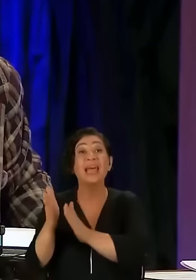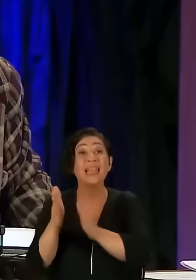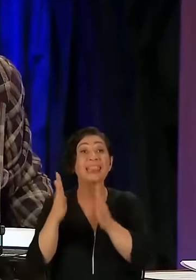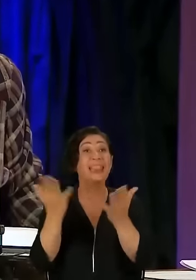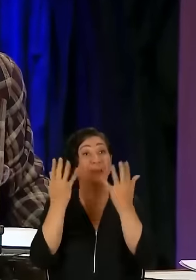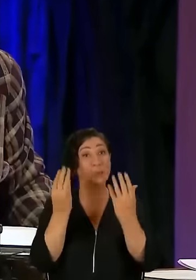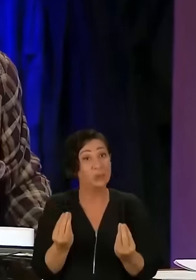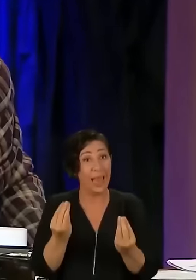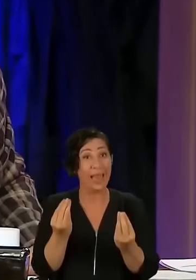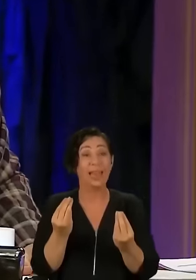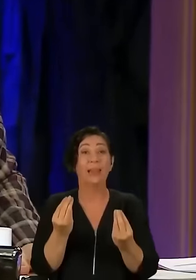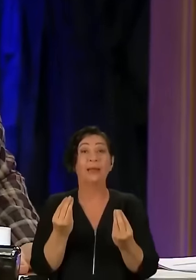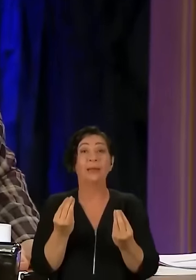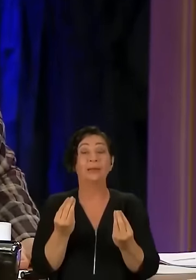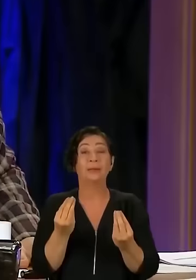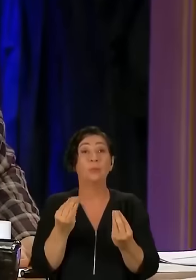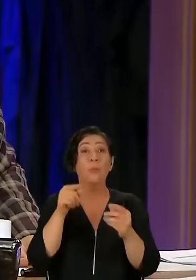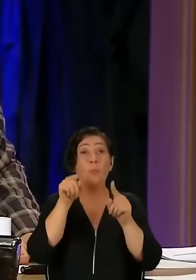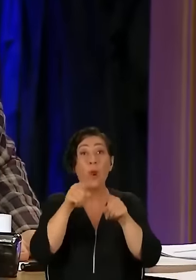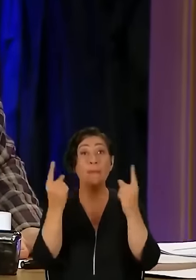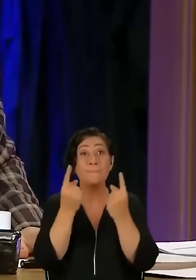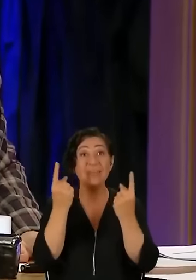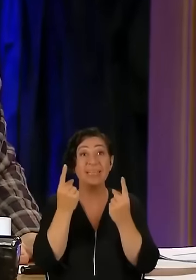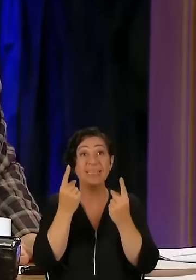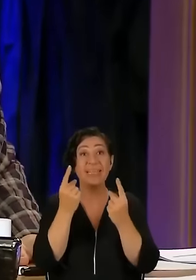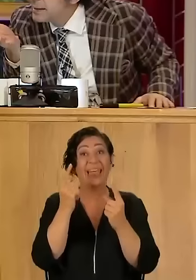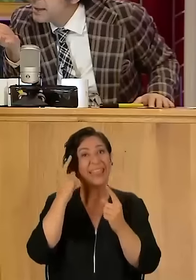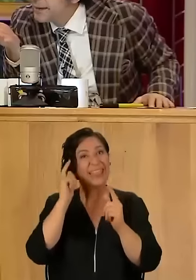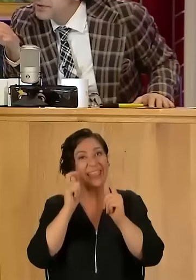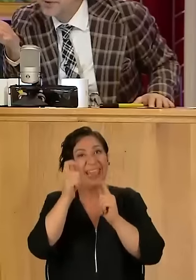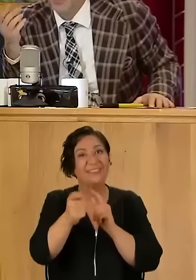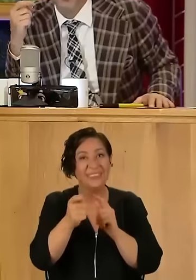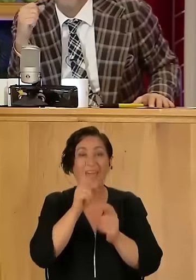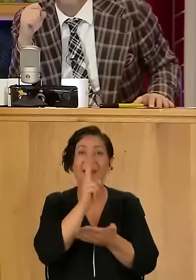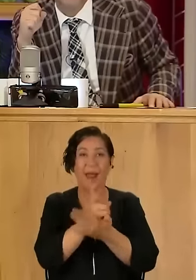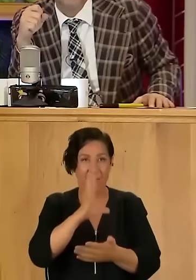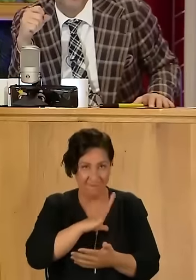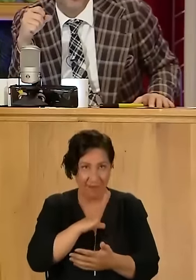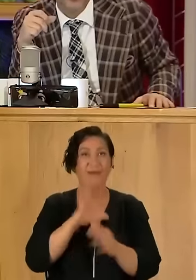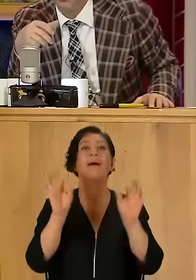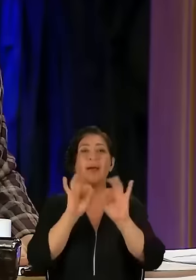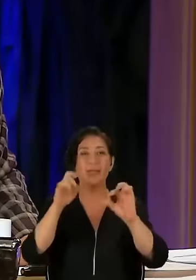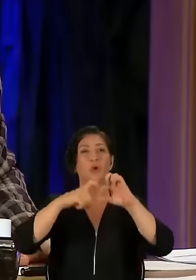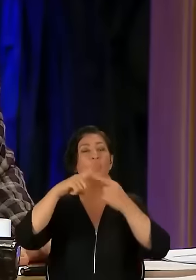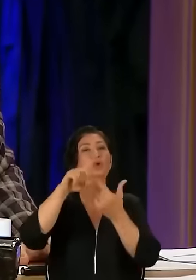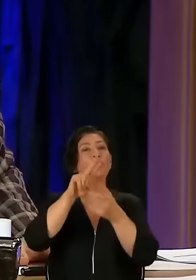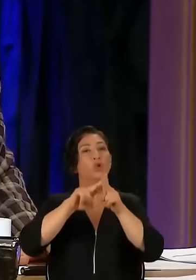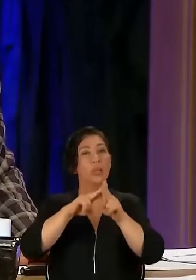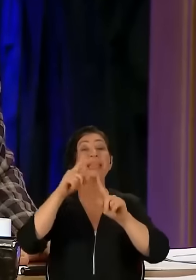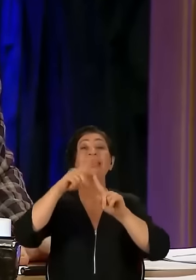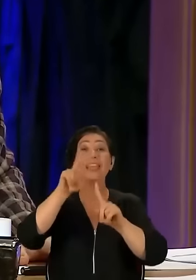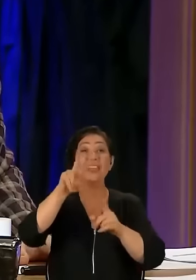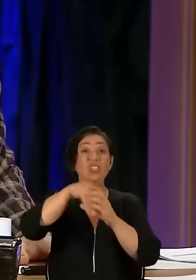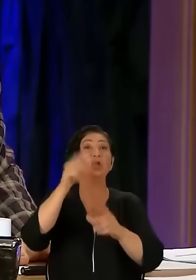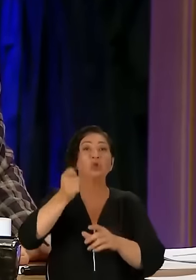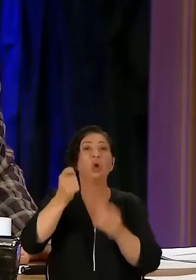ne güzel ki böyle bir tavsiye kararı da var. Sanıyorum Radyo Televizyon Üst Kurulu'nun artık televizyonlarda